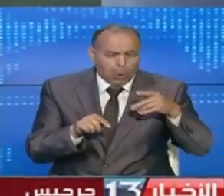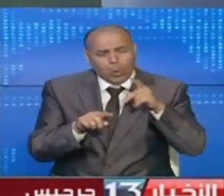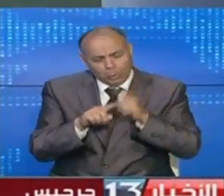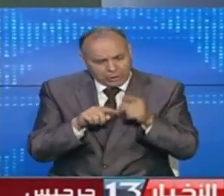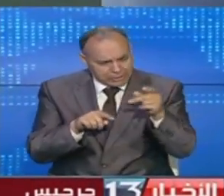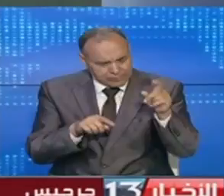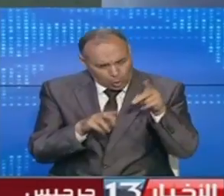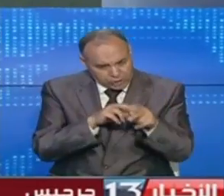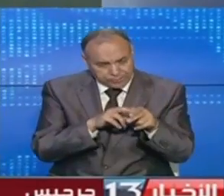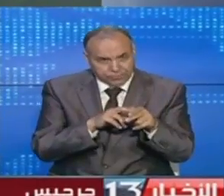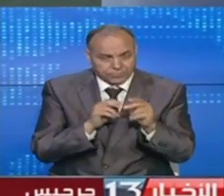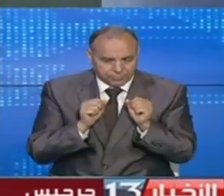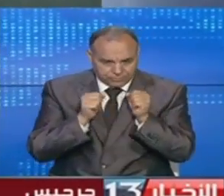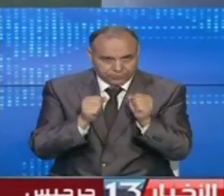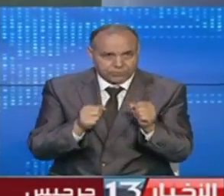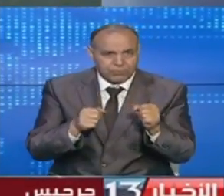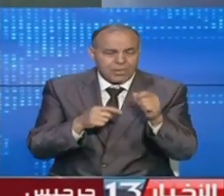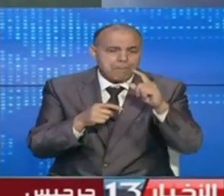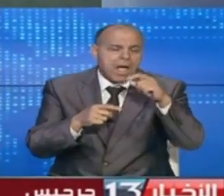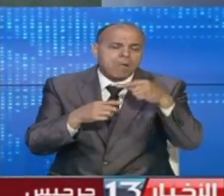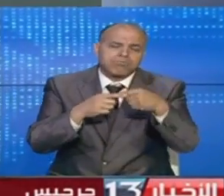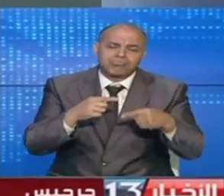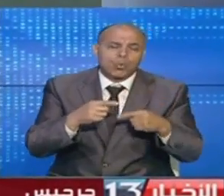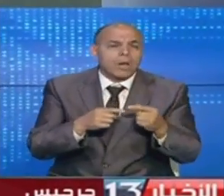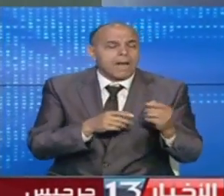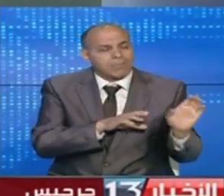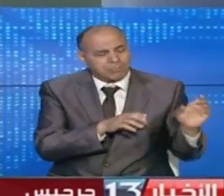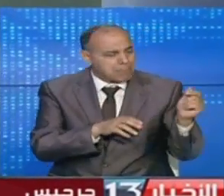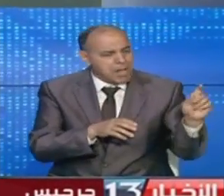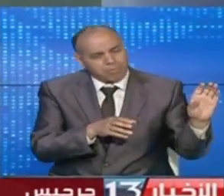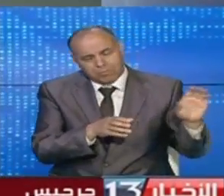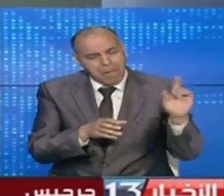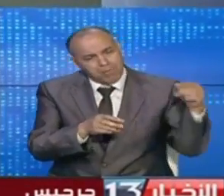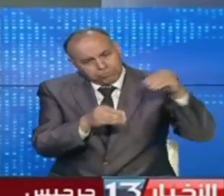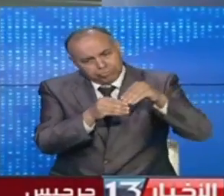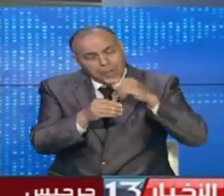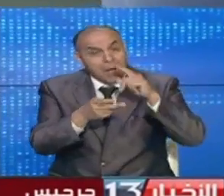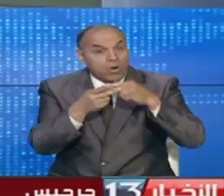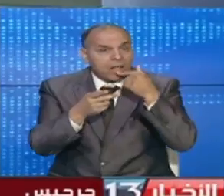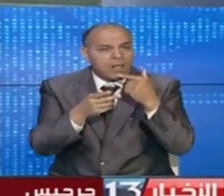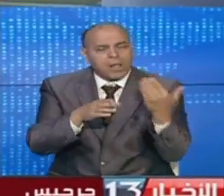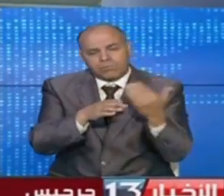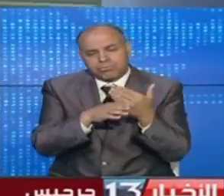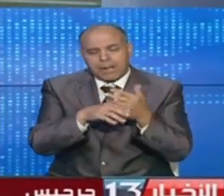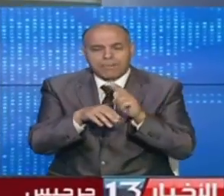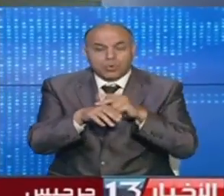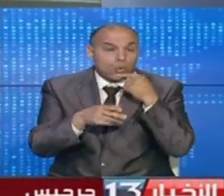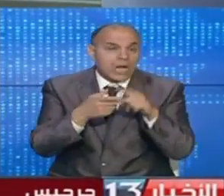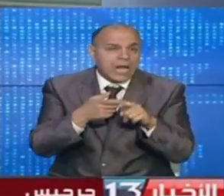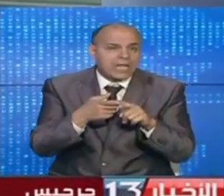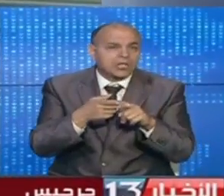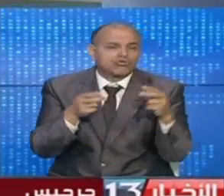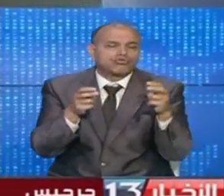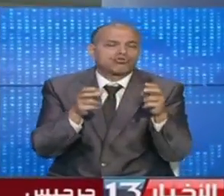مقصوص. وفي محاولة لمجابهة النقص المسجل في تزويد المنطقة بالماء الصالح للشراب، تدخلات منتظرة لإقليم